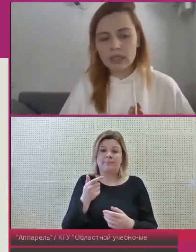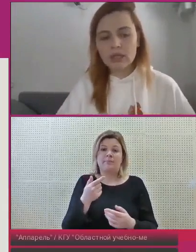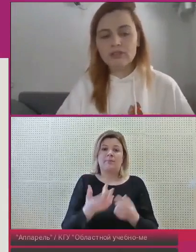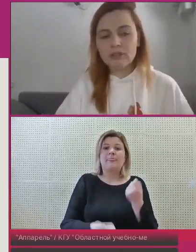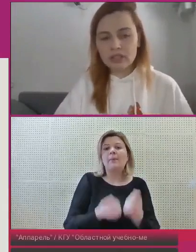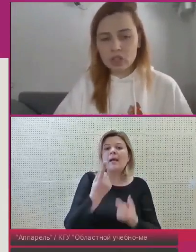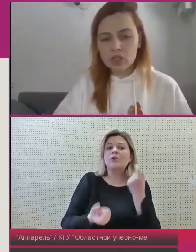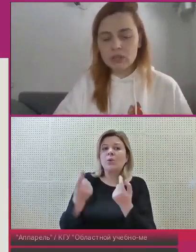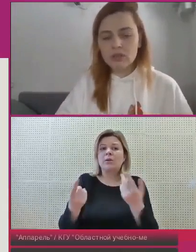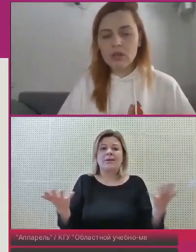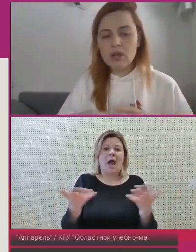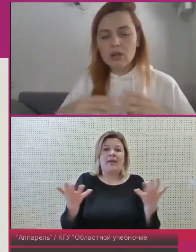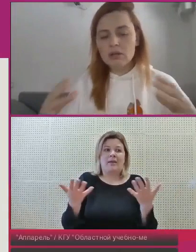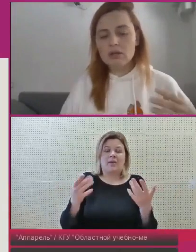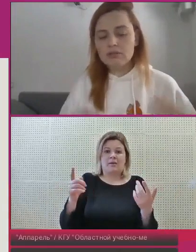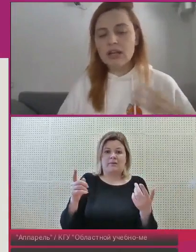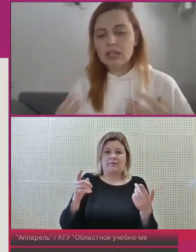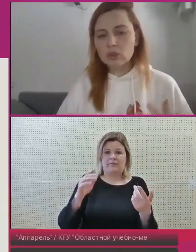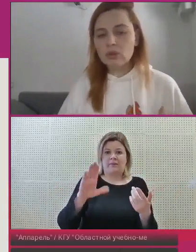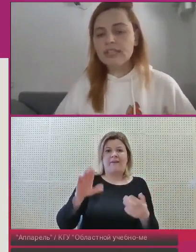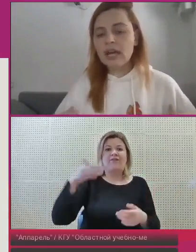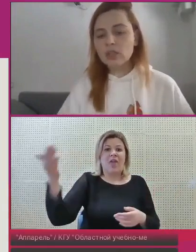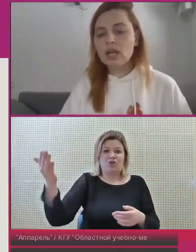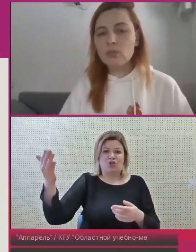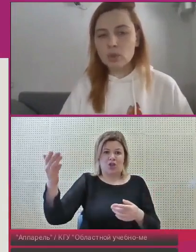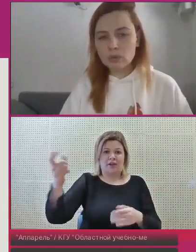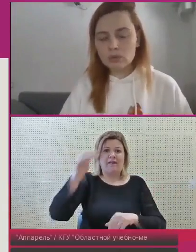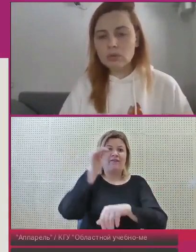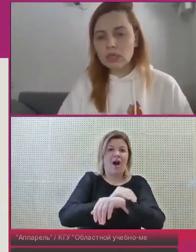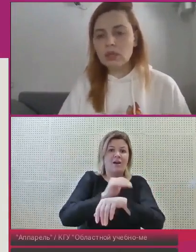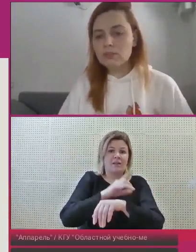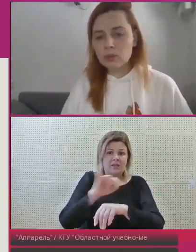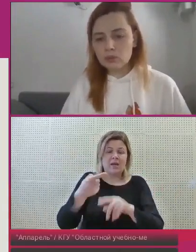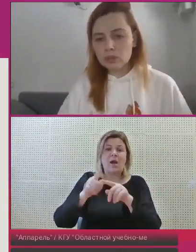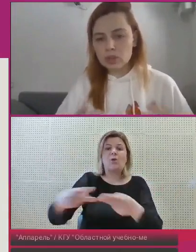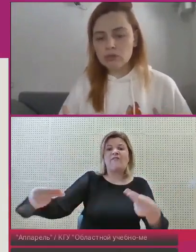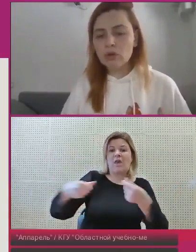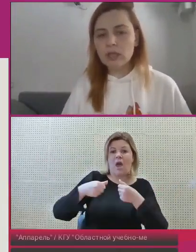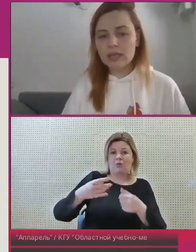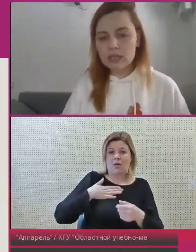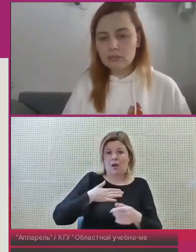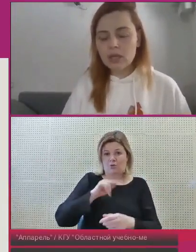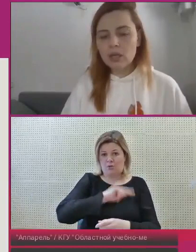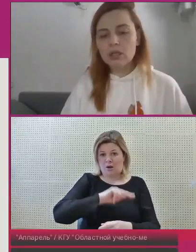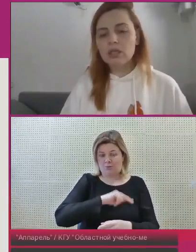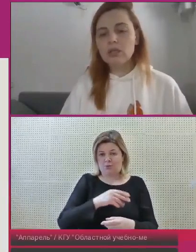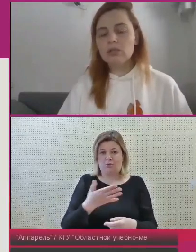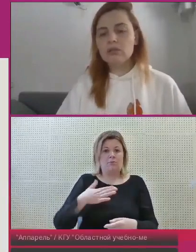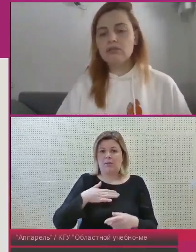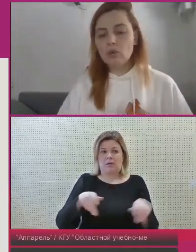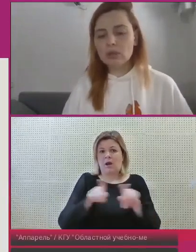происходят какие-то внешние факторы, которые влияют на работу. Ну, это абсолютно мы живой механизм.